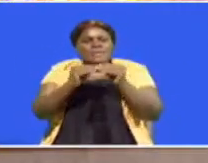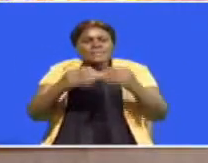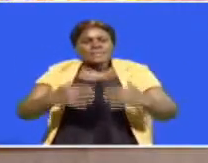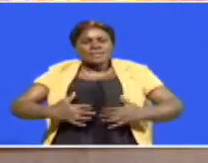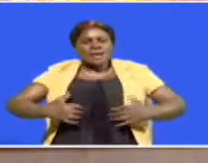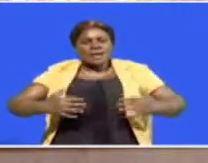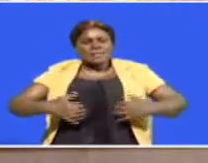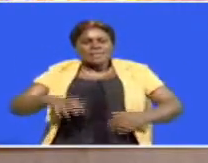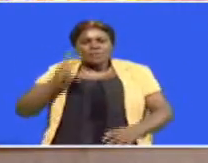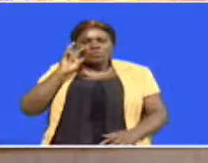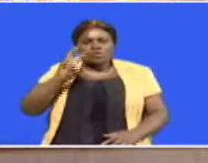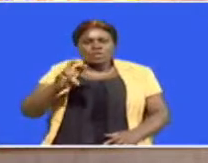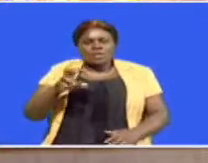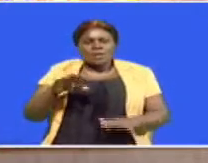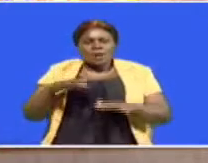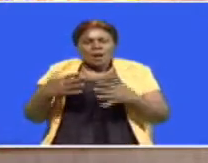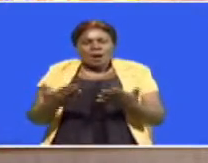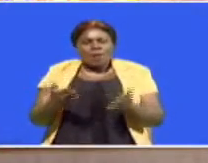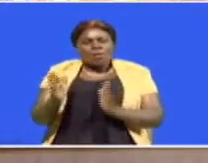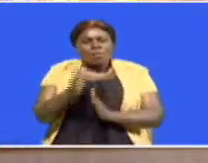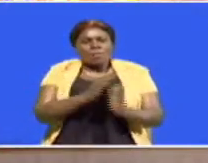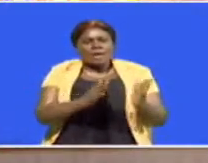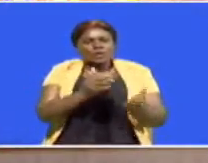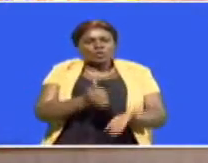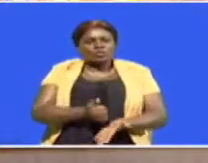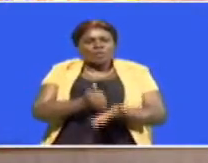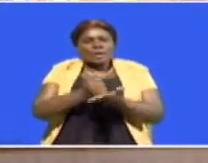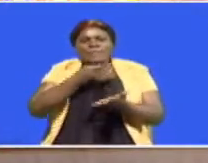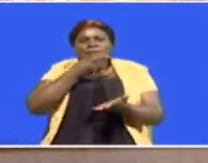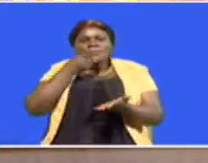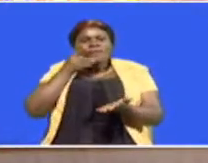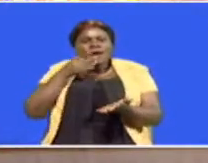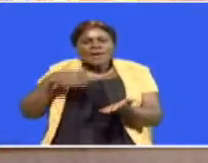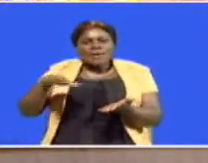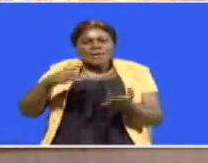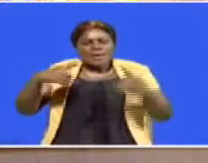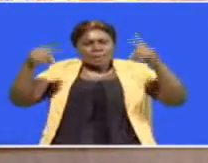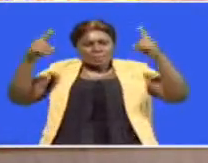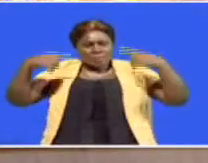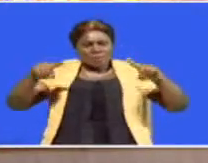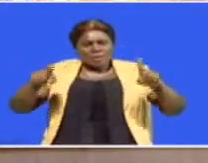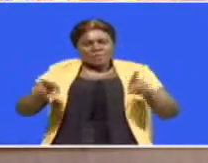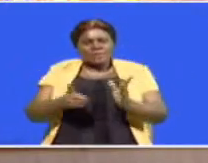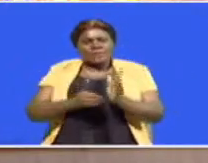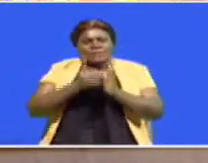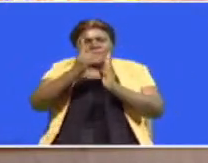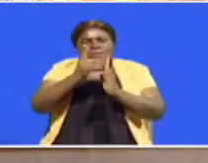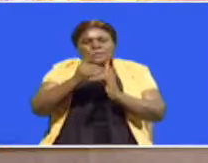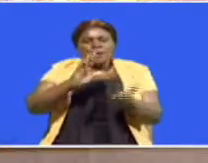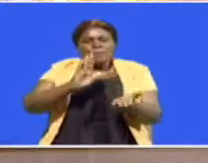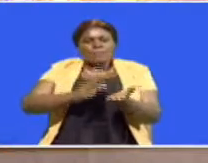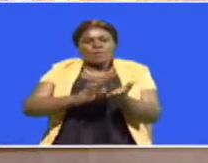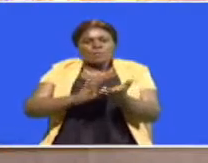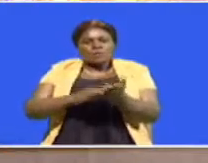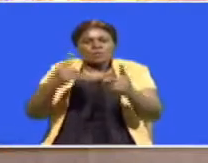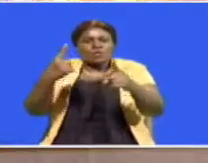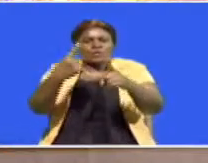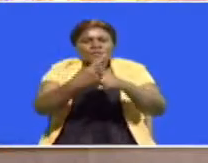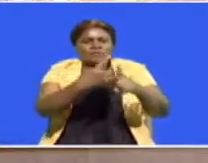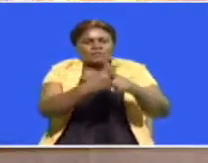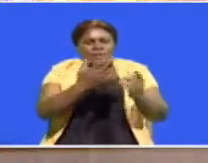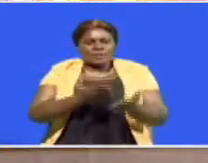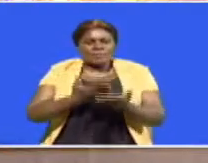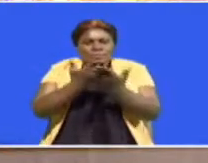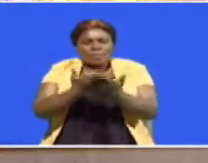Garissa kutathmini mikakati iliyopo ya kuyasaidia maeneo kame kunawiri vile vile kimaendeleo. Mapendekezo mbalimbali